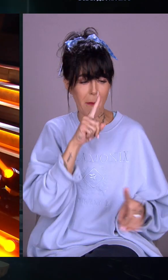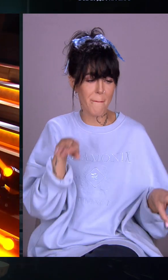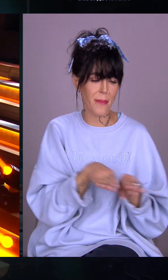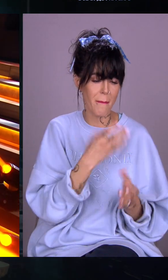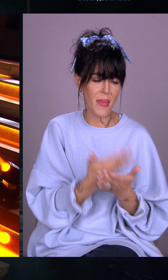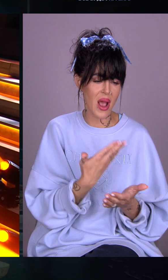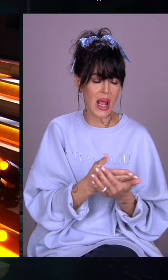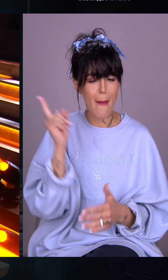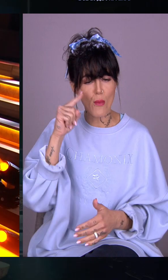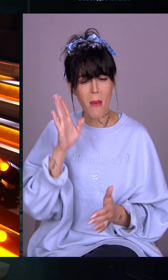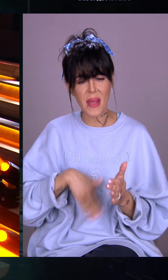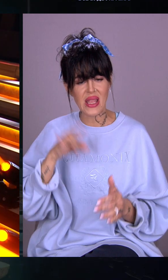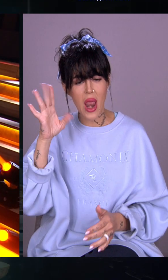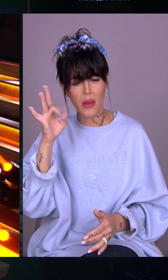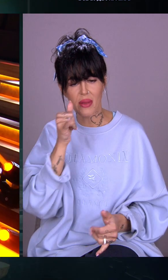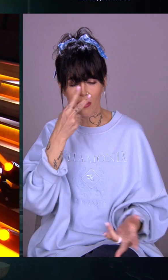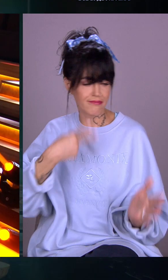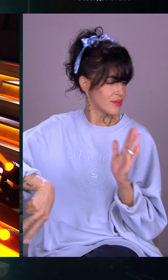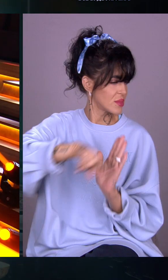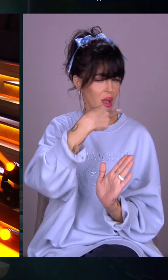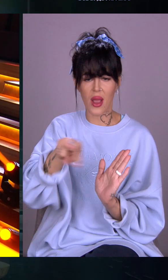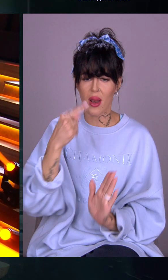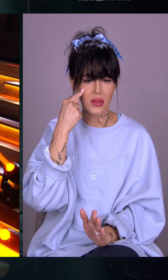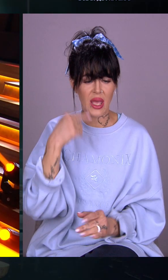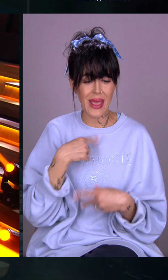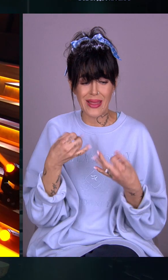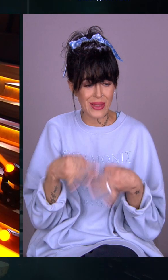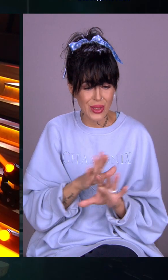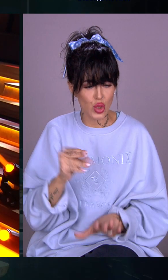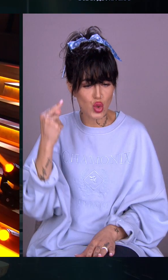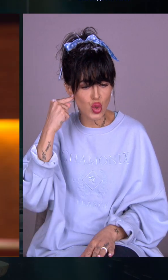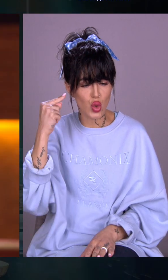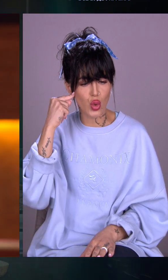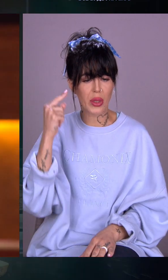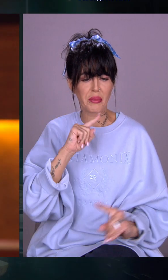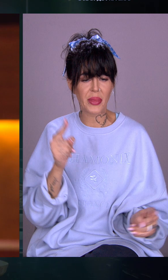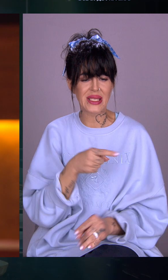без реклами, їм вже не відвести зіниць, як дозволяє більше не чути пісень про пленних.